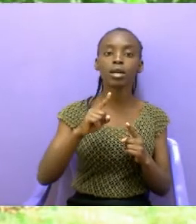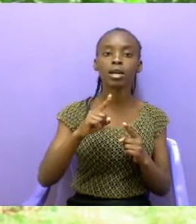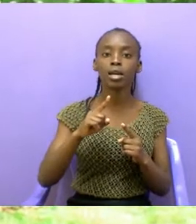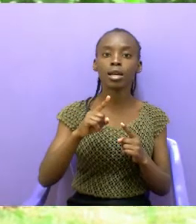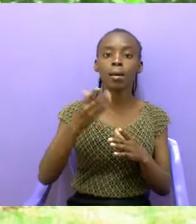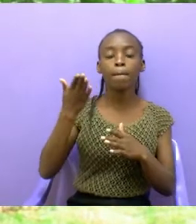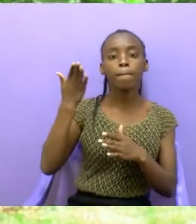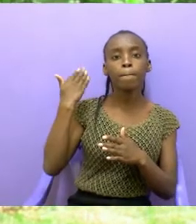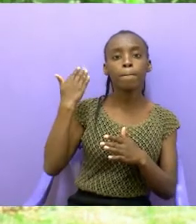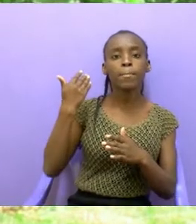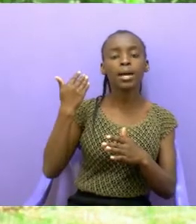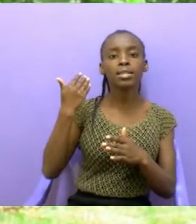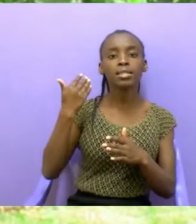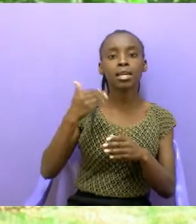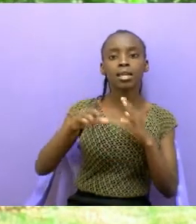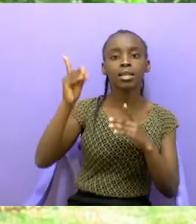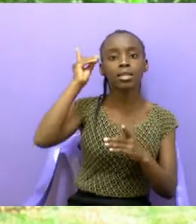ikawa zamani za waamuzi